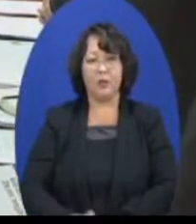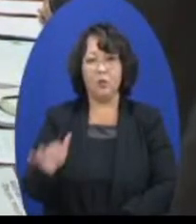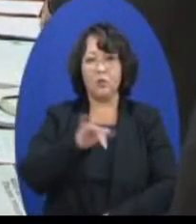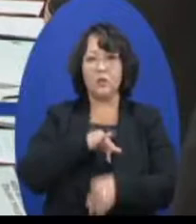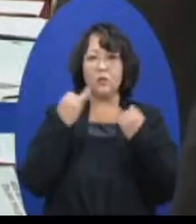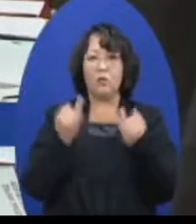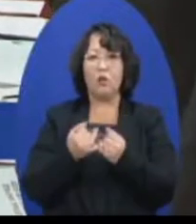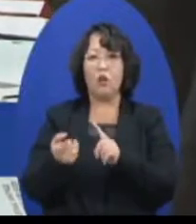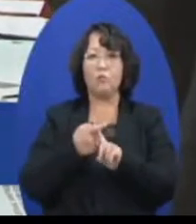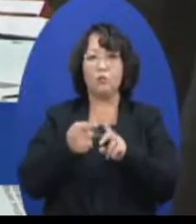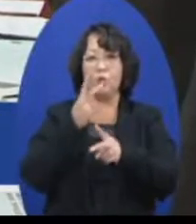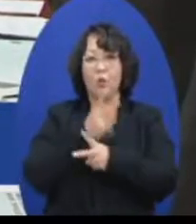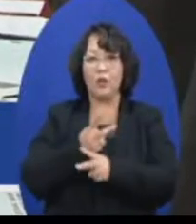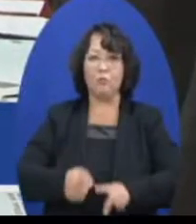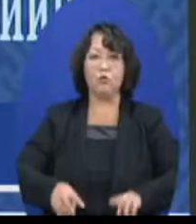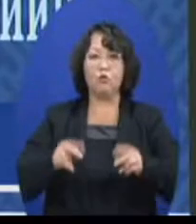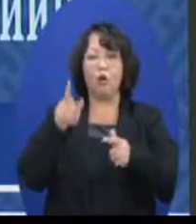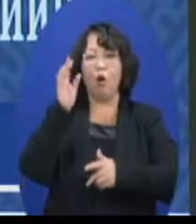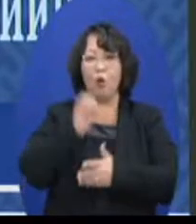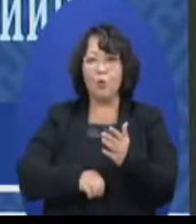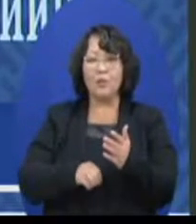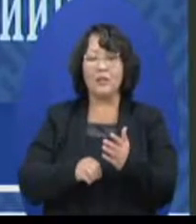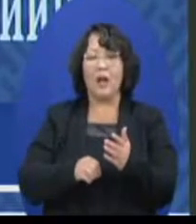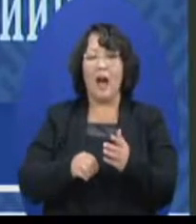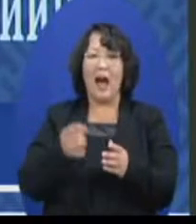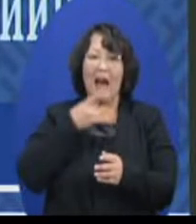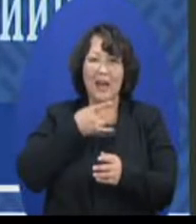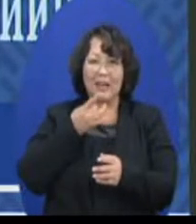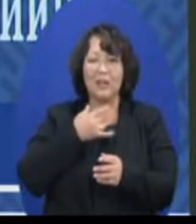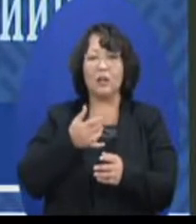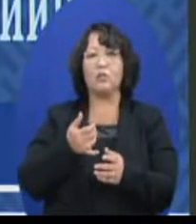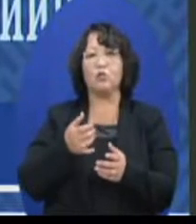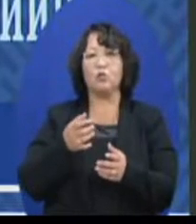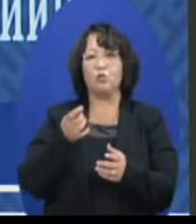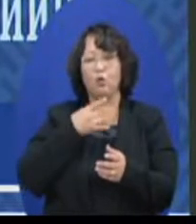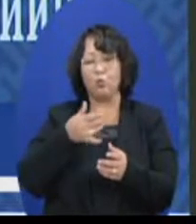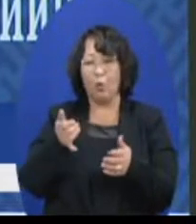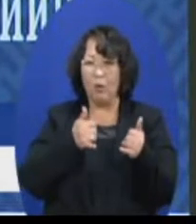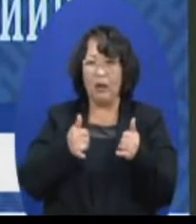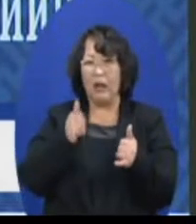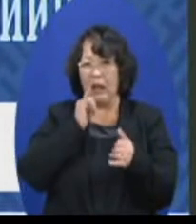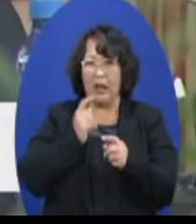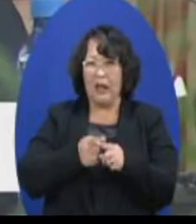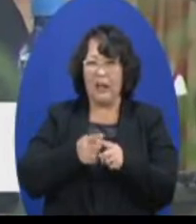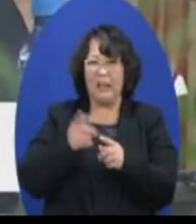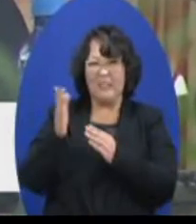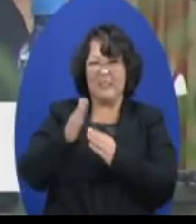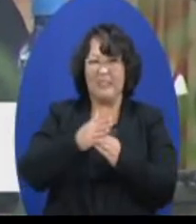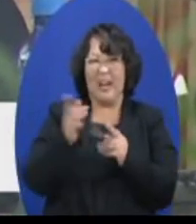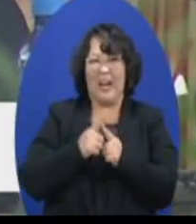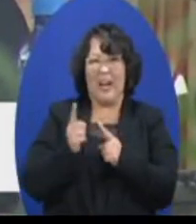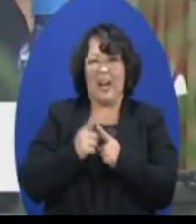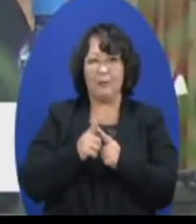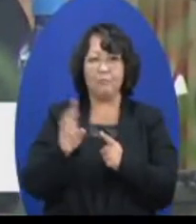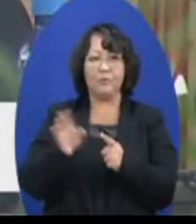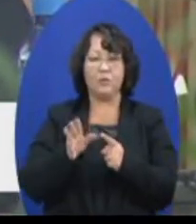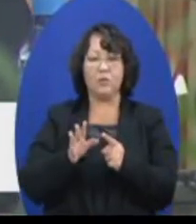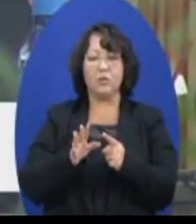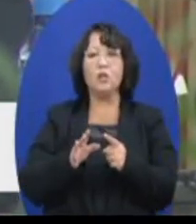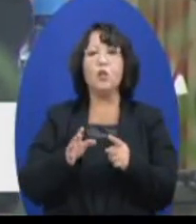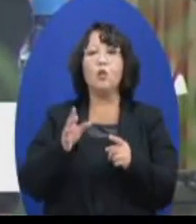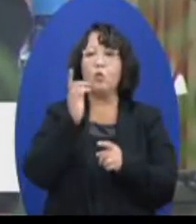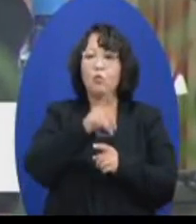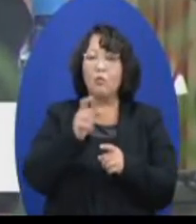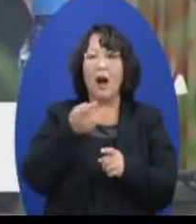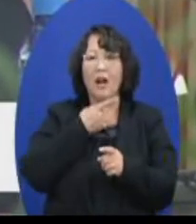За улсын хурал холбогдох хуульд нэмэлт өөрчлөлт оруулахдаа архи цогтууруулах ундааны хэрэглээг хэд хунх бодлогыг баримтлах биш олон